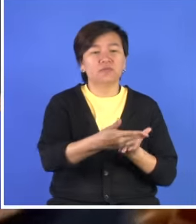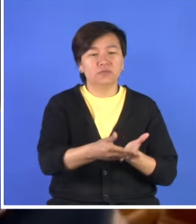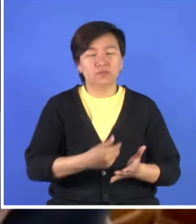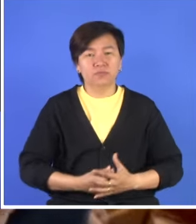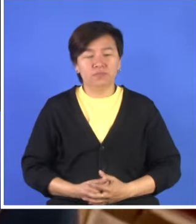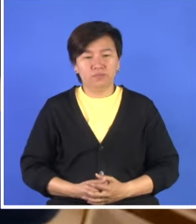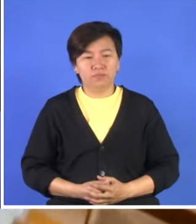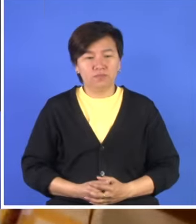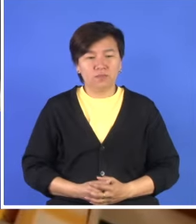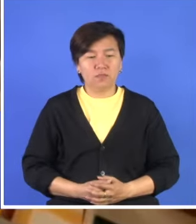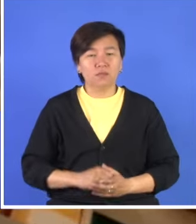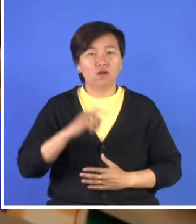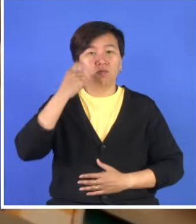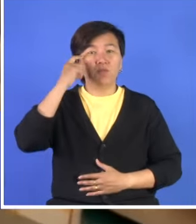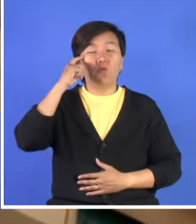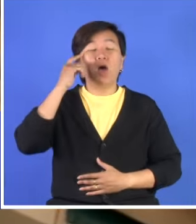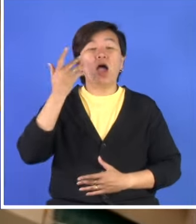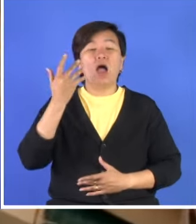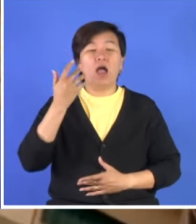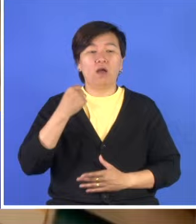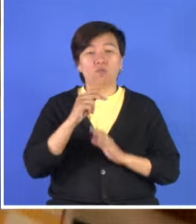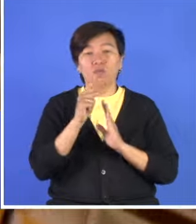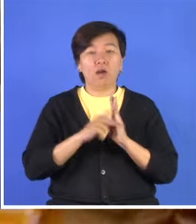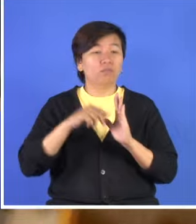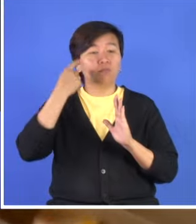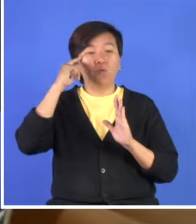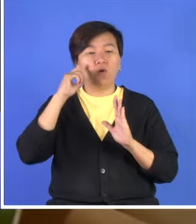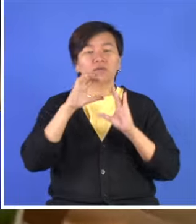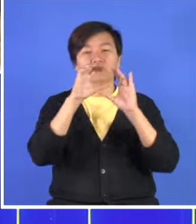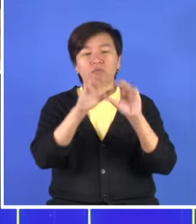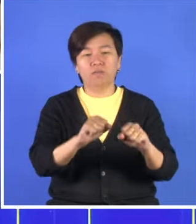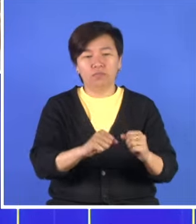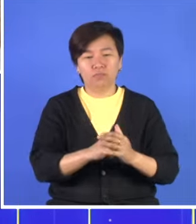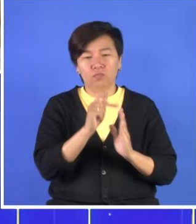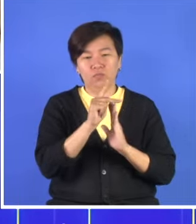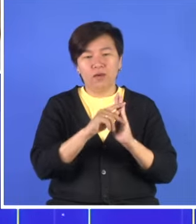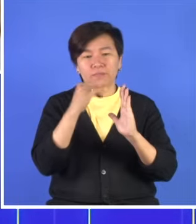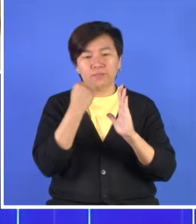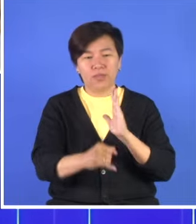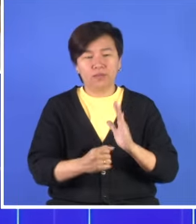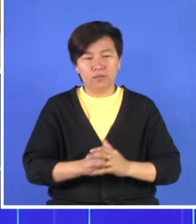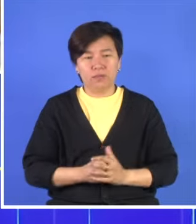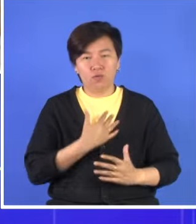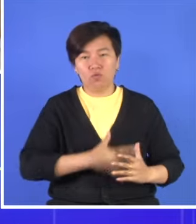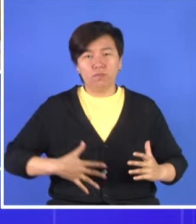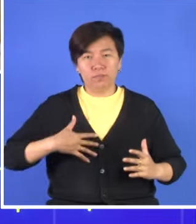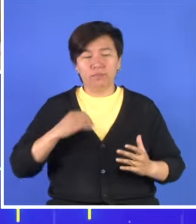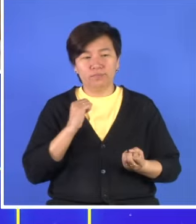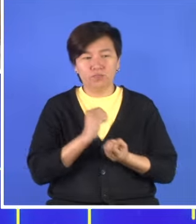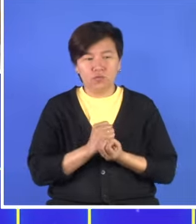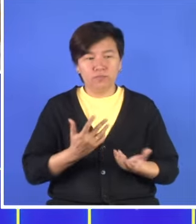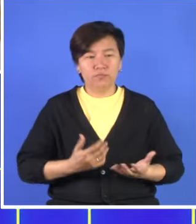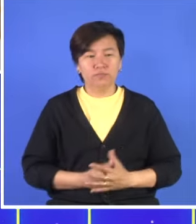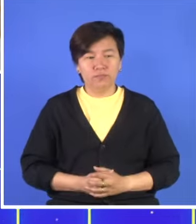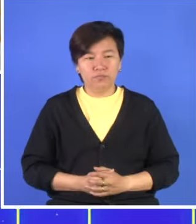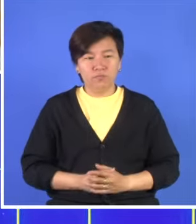อกว่าเกิดจากความรู้เท่าไม่ถึงการอ่ะนะแต่ทางเจ้าหน้าที่เขาต้องยึดเอาไว้เพราะนี่คือผิดกฎหมายแล้วก็มีผลต่อสุขภาพนะคะ เยอะมาก บุหรี่ไฟ